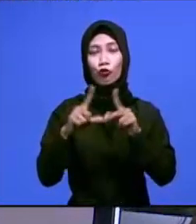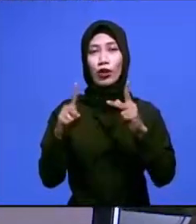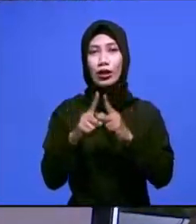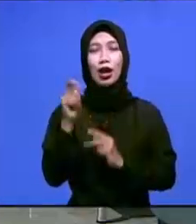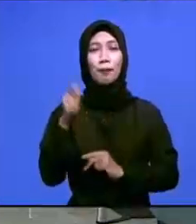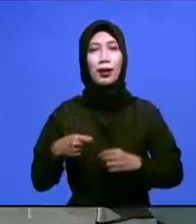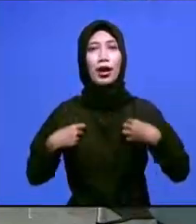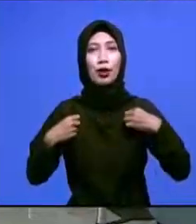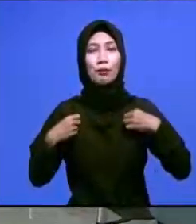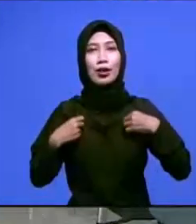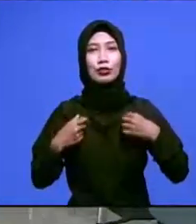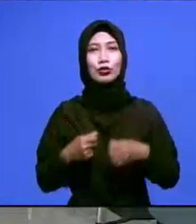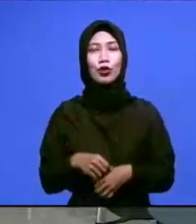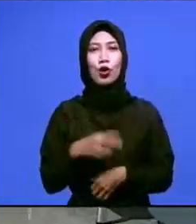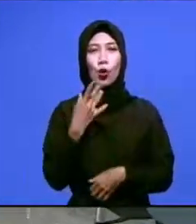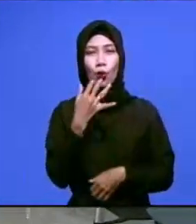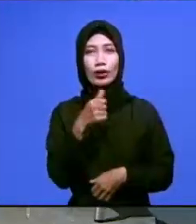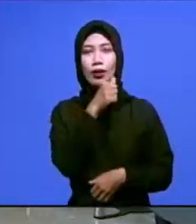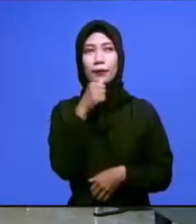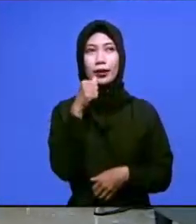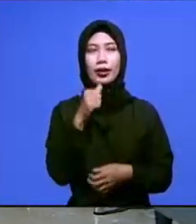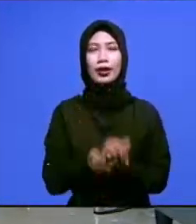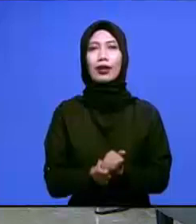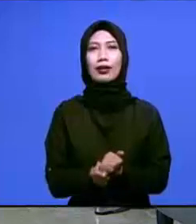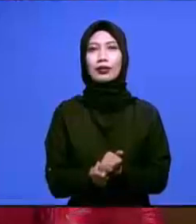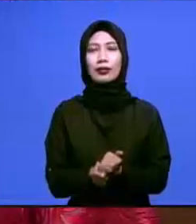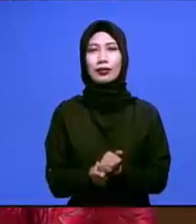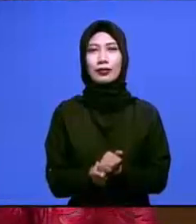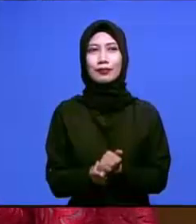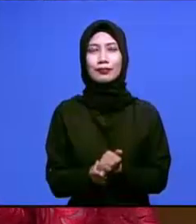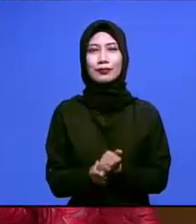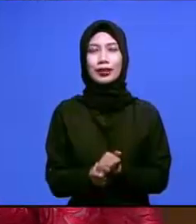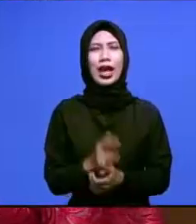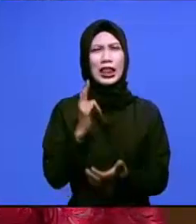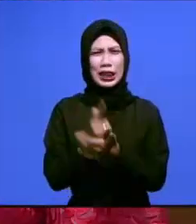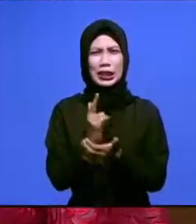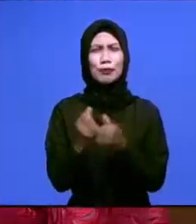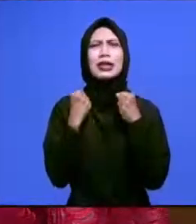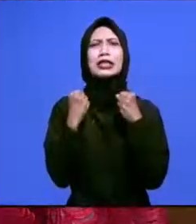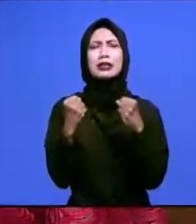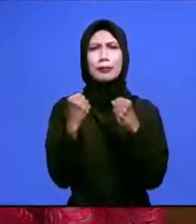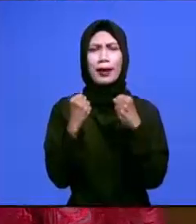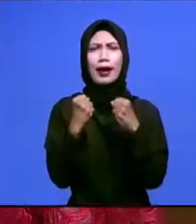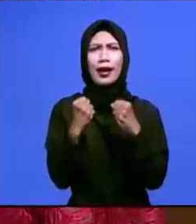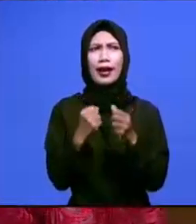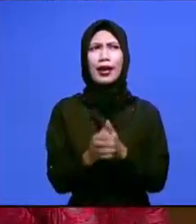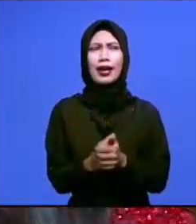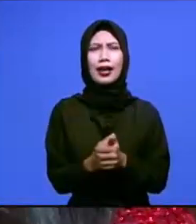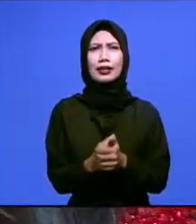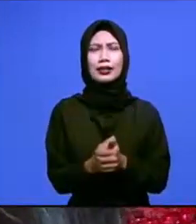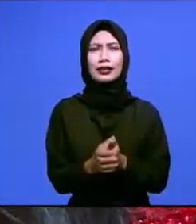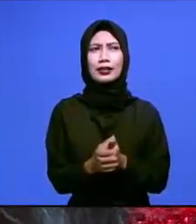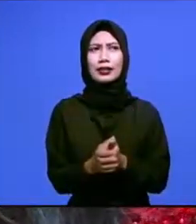berwarna merah. Mengikuti upacara di rumah saja secara daring, tak mengurangi antusiasmenya menjadikan saat ini